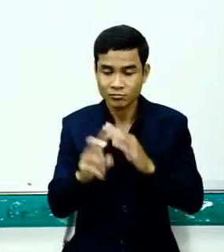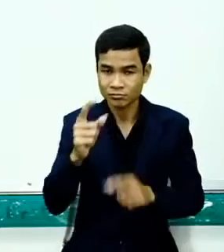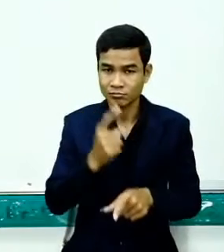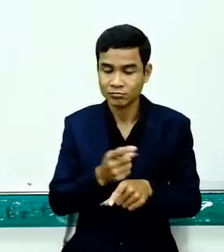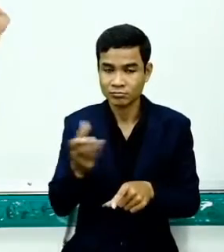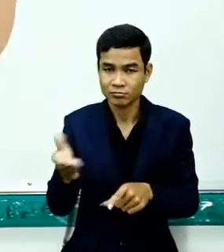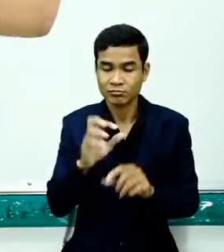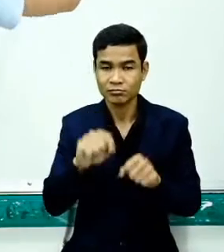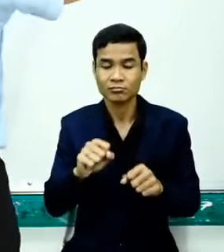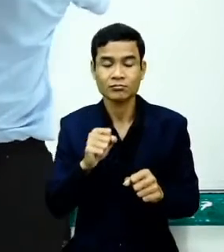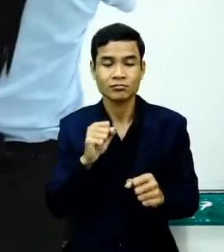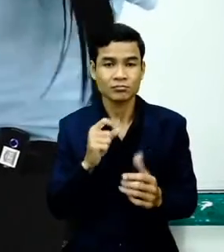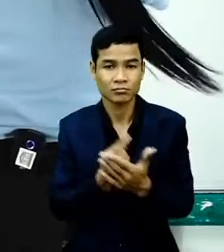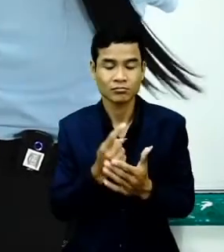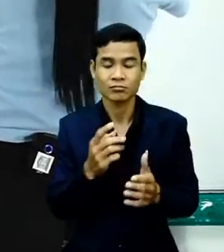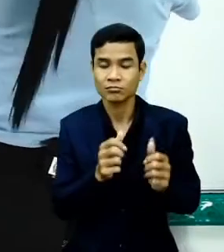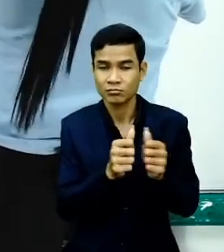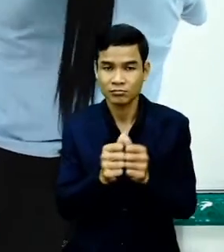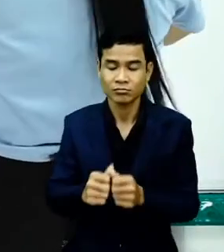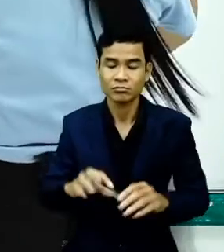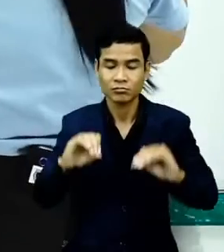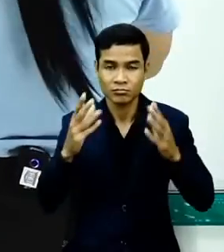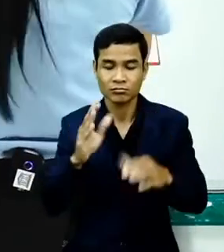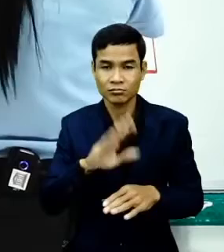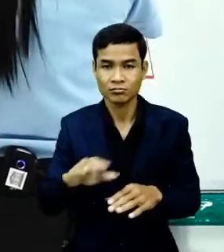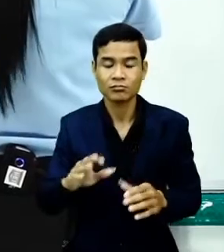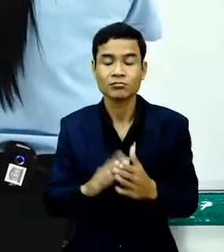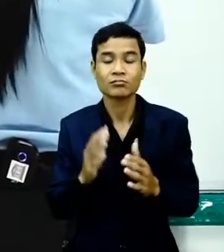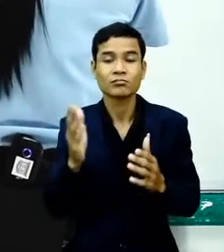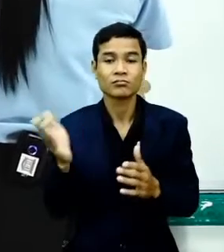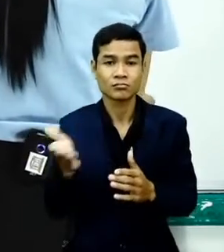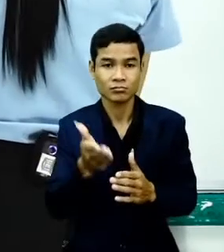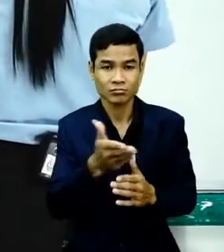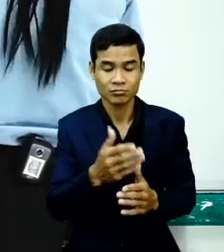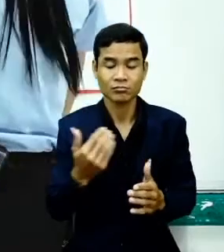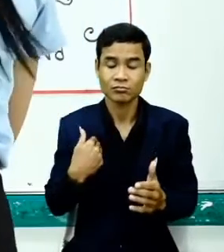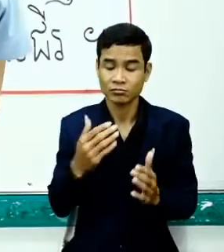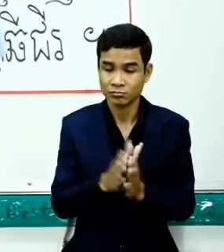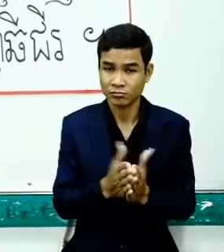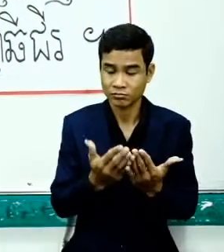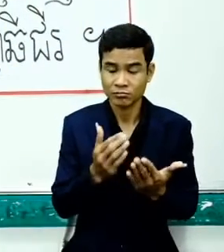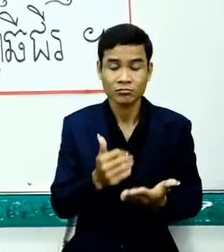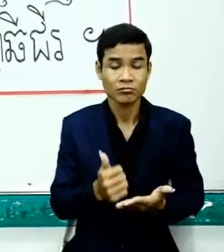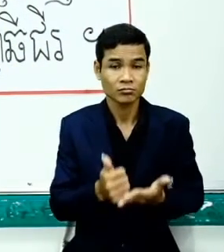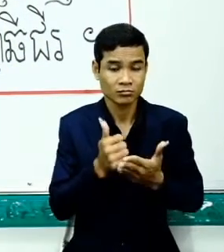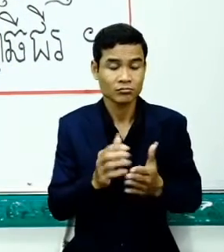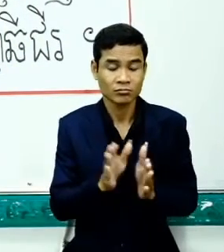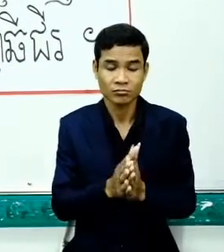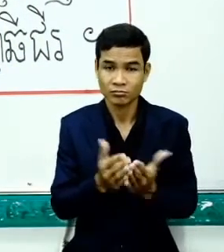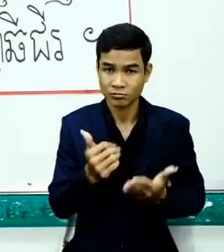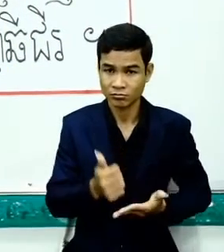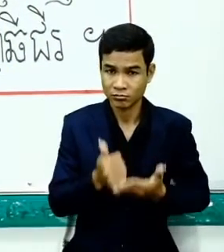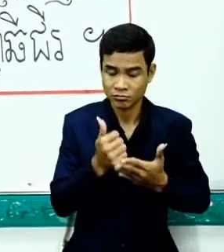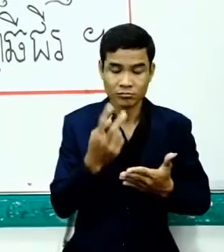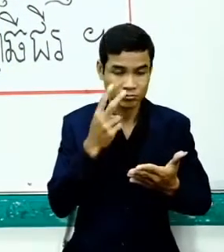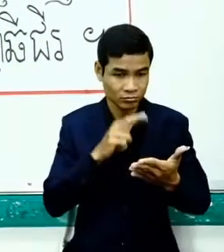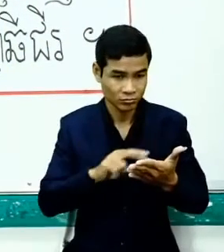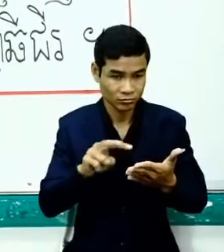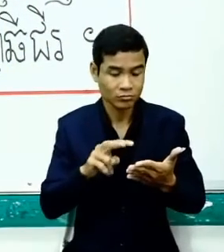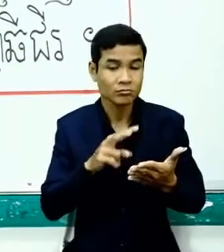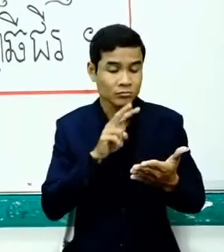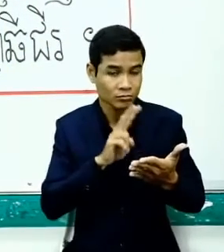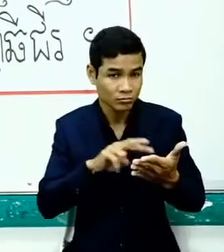តោះកូនចូលរួមអានជាមួយអ្នកគ្រូទាំងអស់គ្នាចំពោះកូនដែលមានសិភ័យជំនួយចាកូនបើកសិ